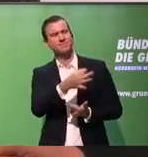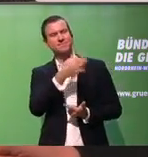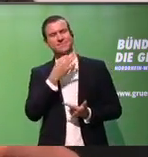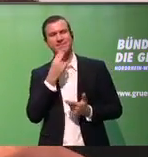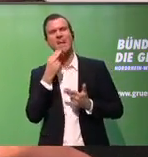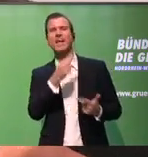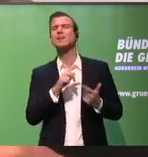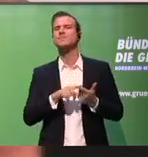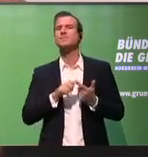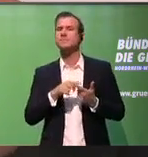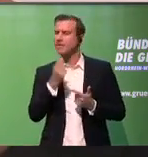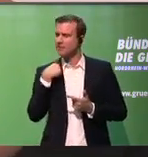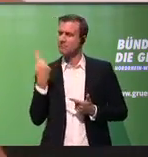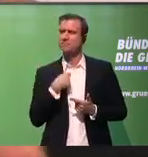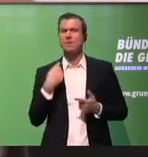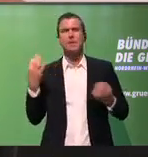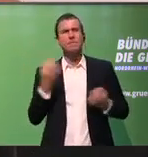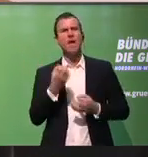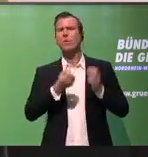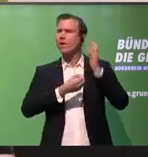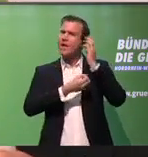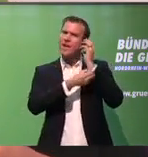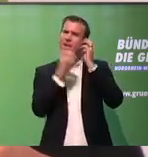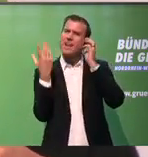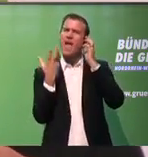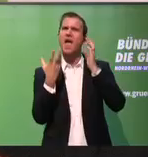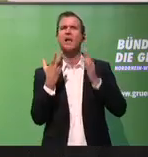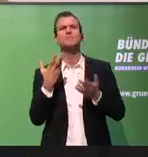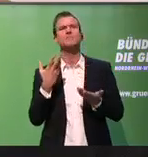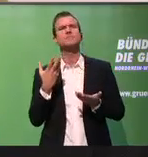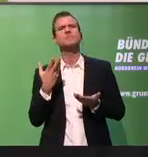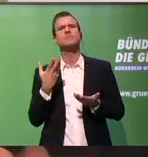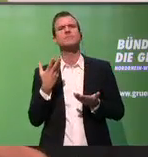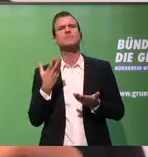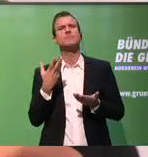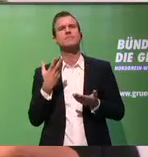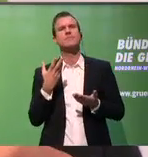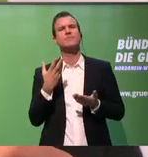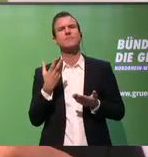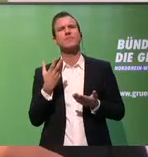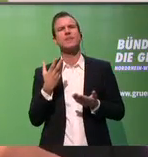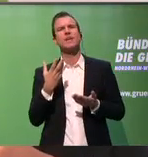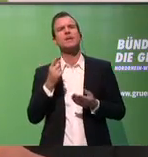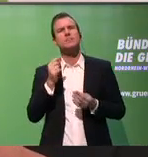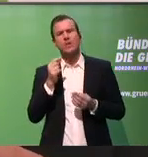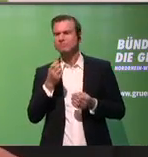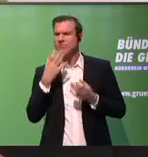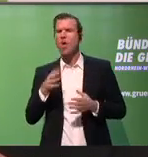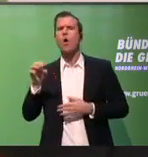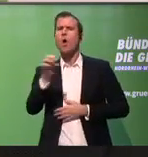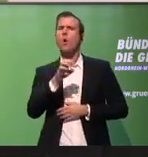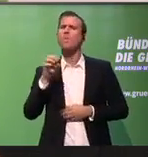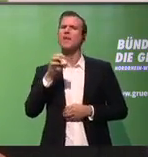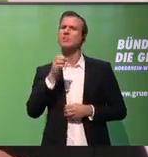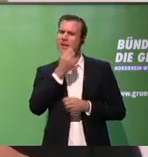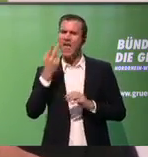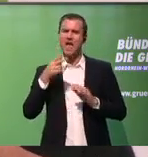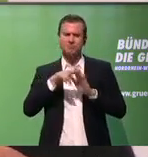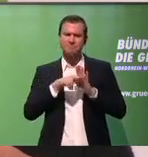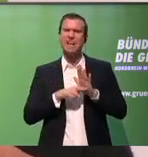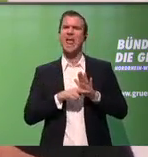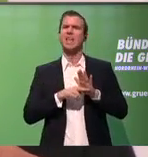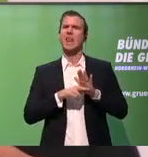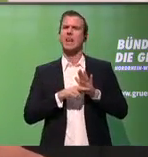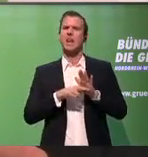Wir brauchen eine klare, definitive und auch sichtbare europäische Regelung für das